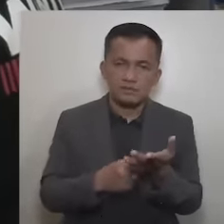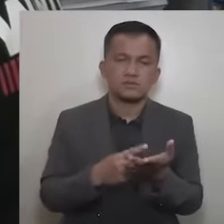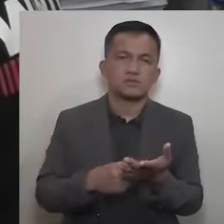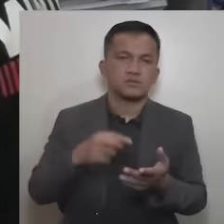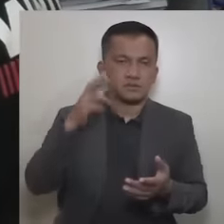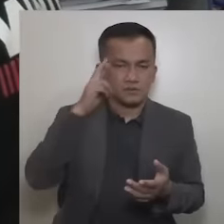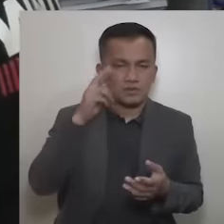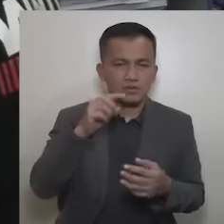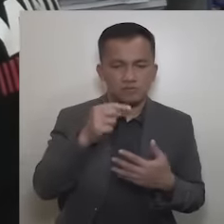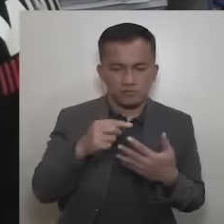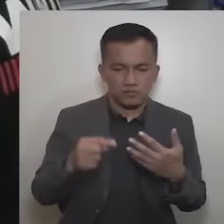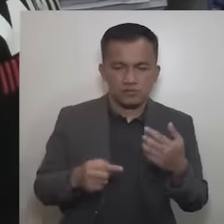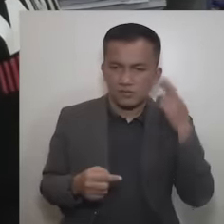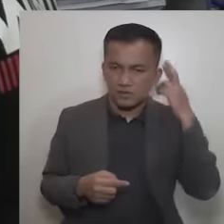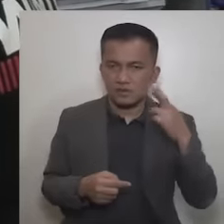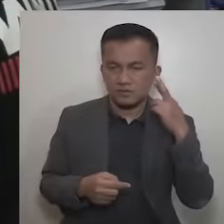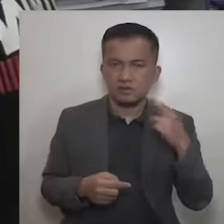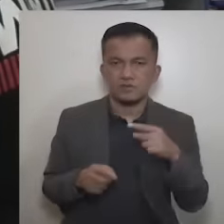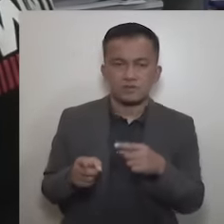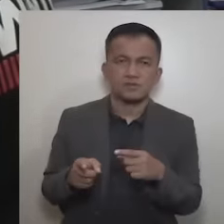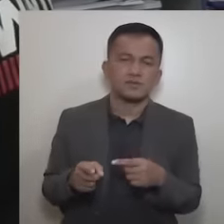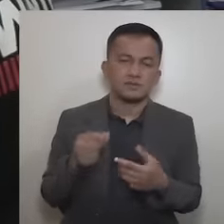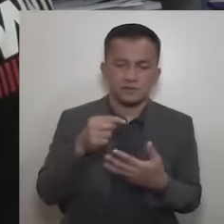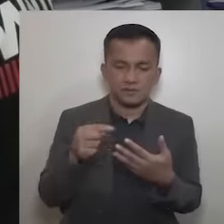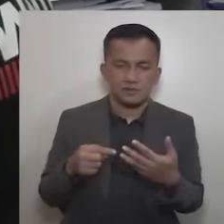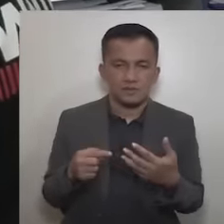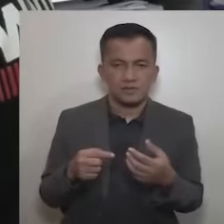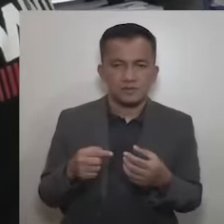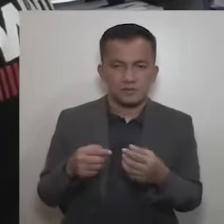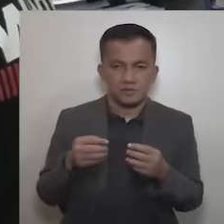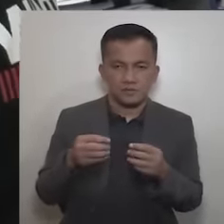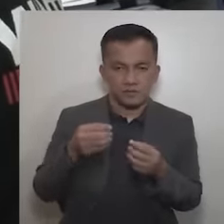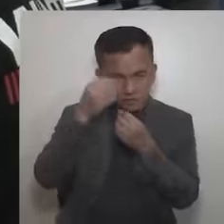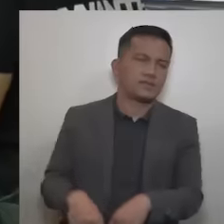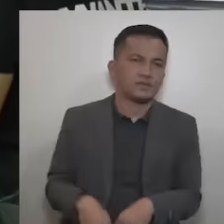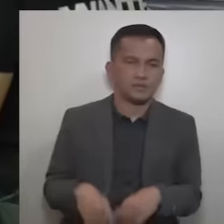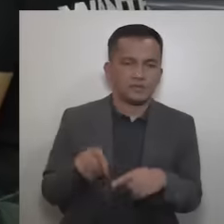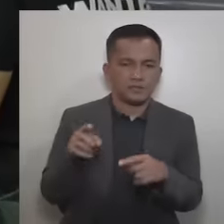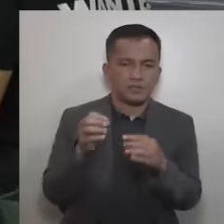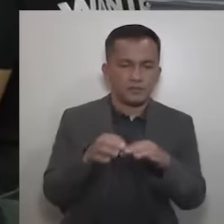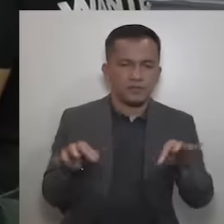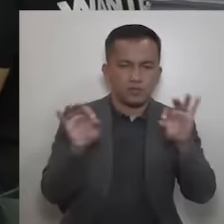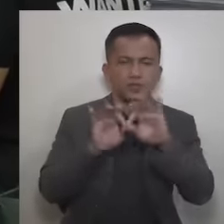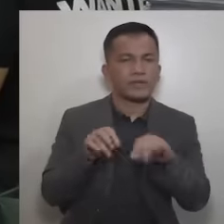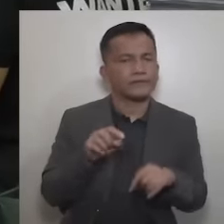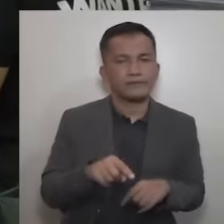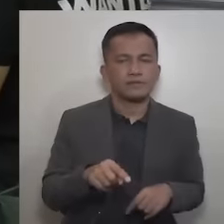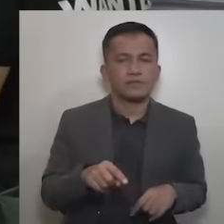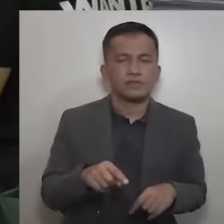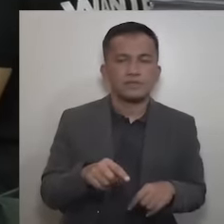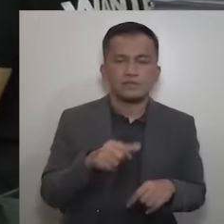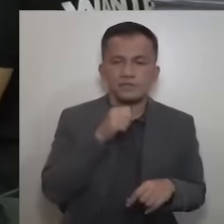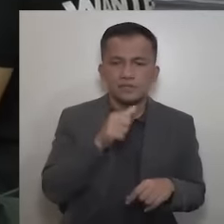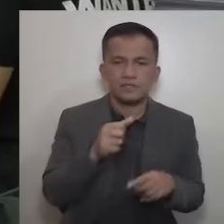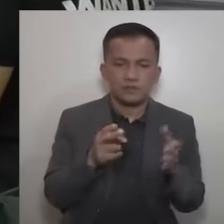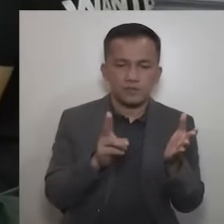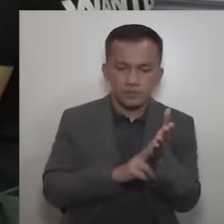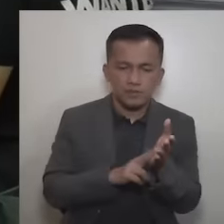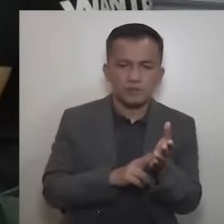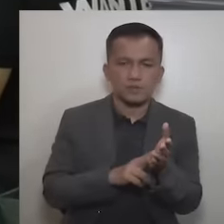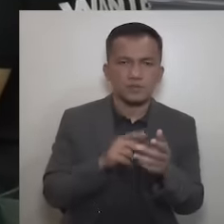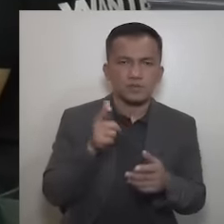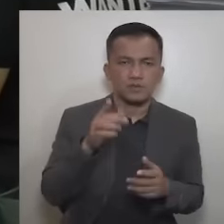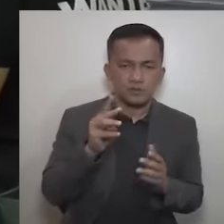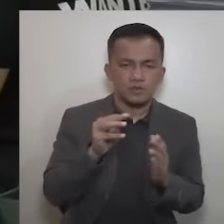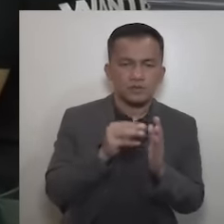kung ano ba yung mga dahilan behind this. And yun yung mga nire-relay ko ngayon. Bottom line lang po nito is, ang hindi niya pagpirma